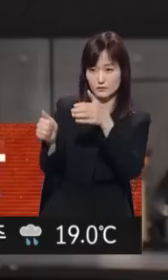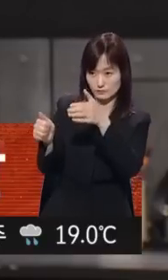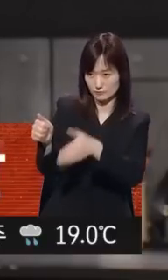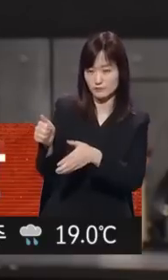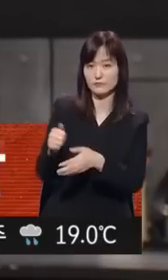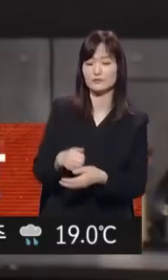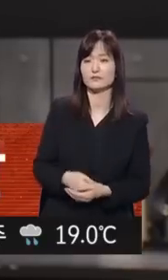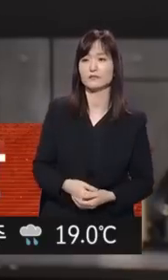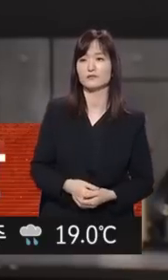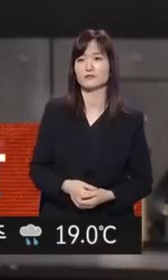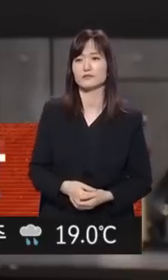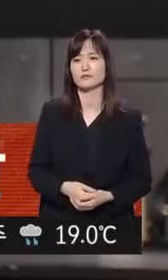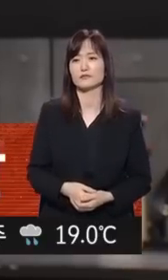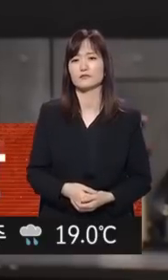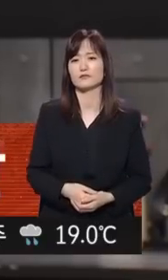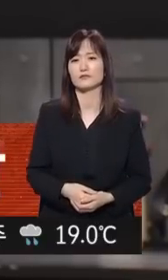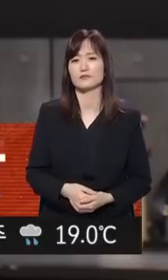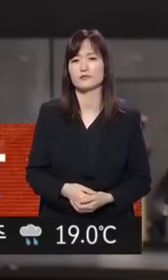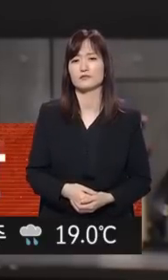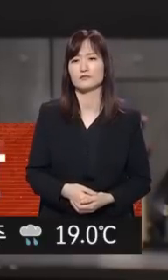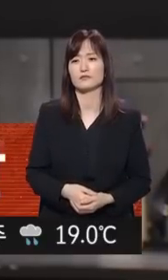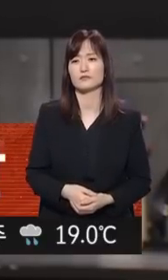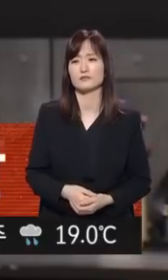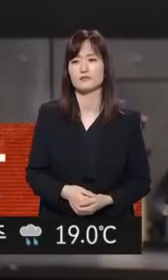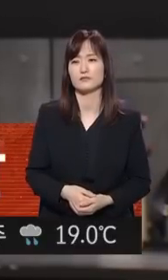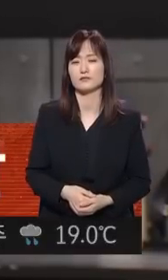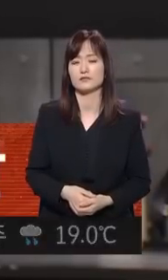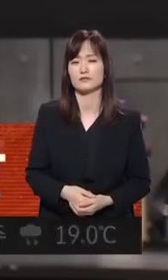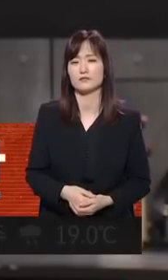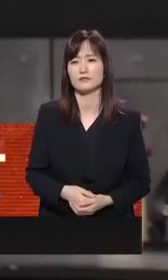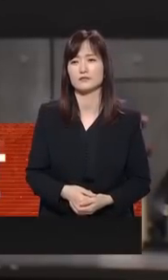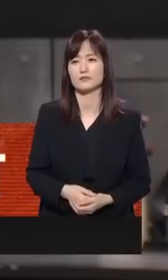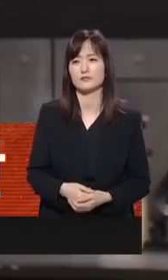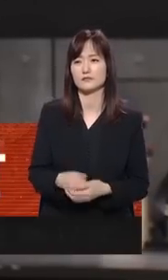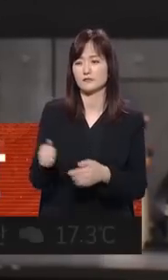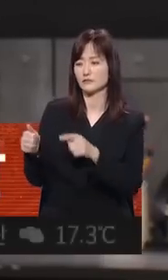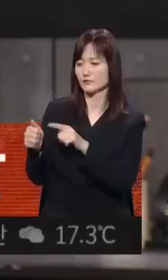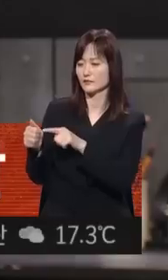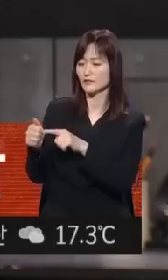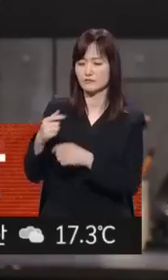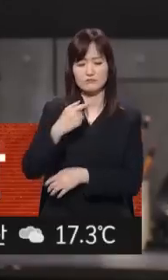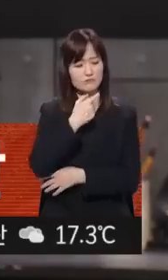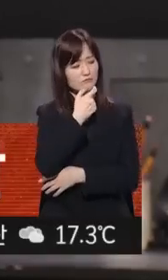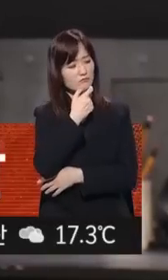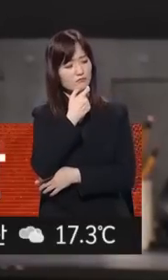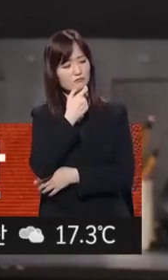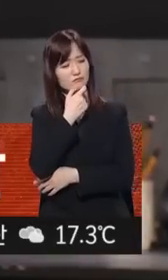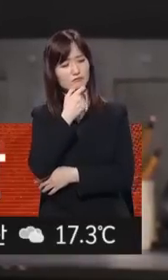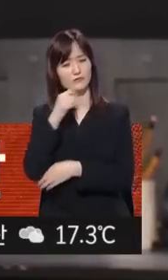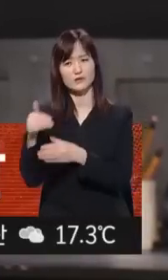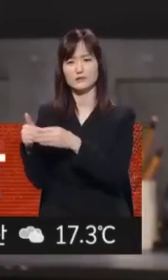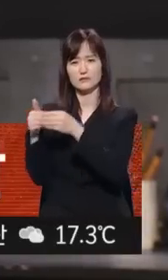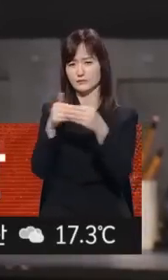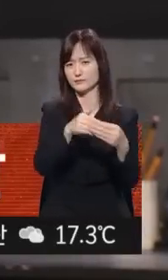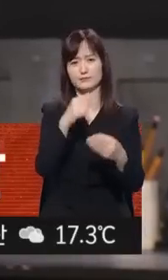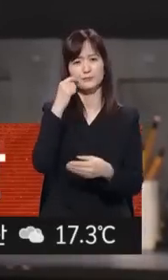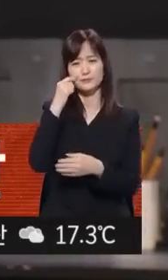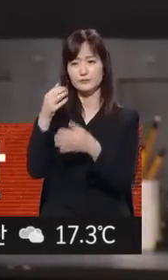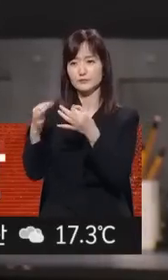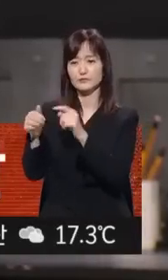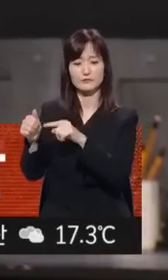알다시피 이미 동행은 그 대상자가 안 간다고 하면 못 들어가거든요 그러니까 김씨가 아 나 못